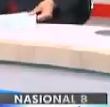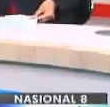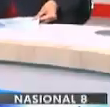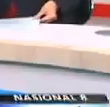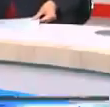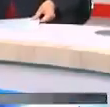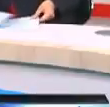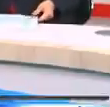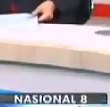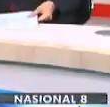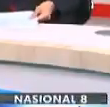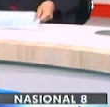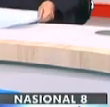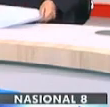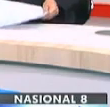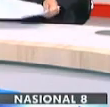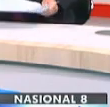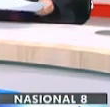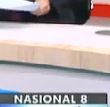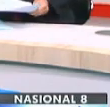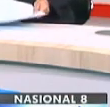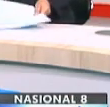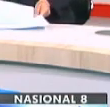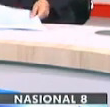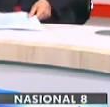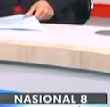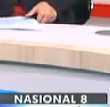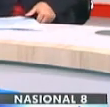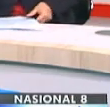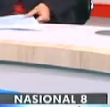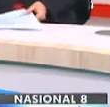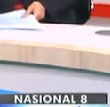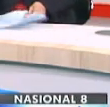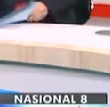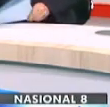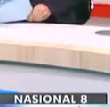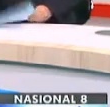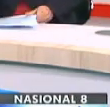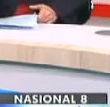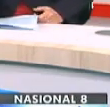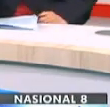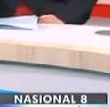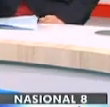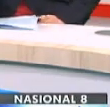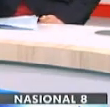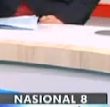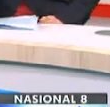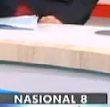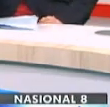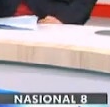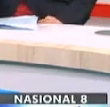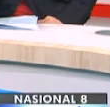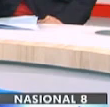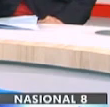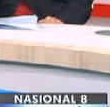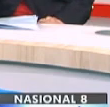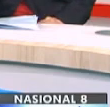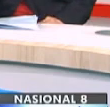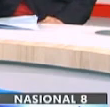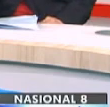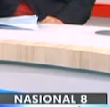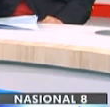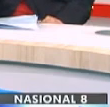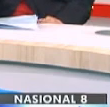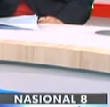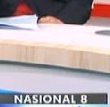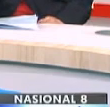tahun baik sebuah masjid di Riad membekalkan juadah berbuka puasa secara percuma setiap hari kepada ratusan jemaah yang